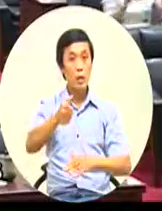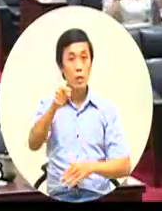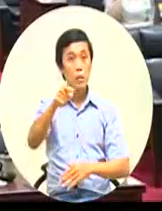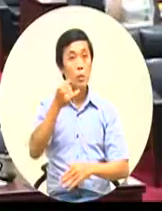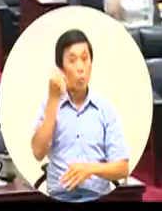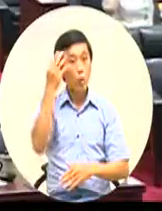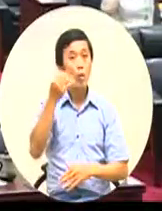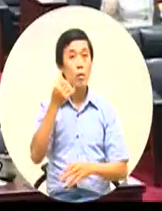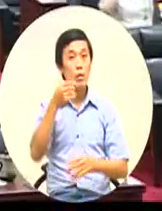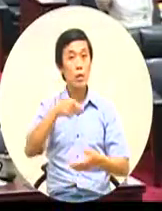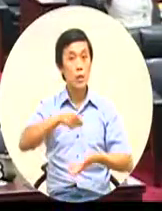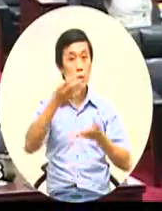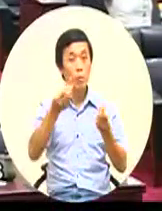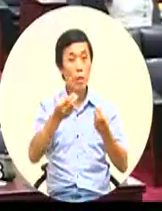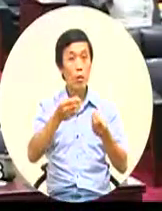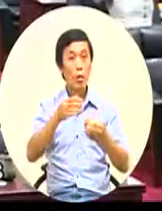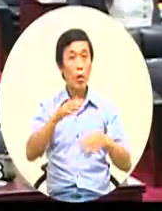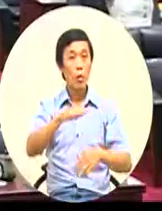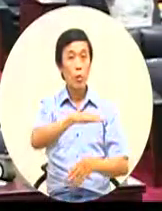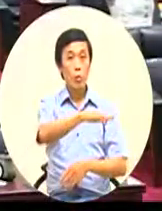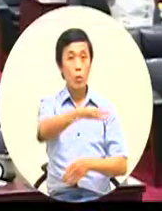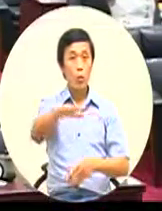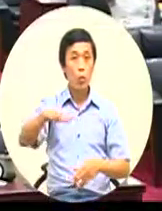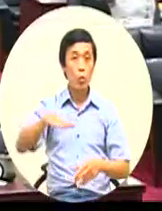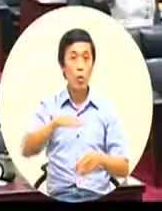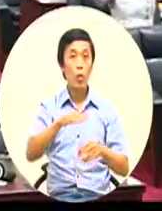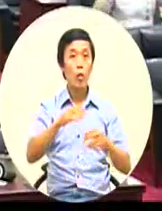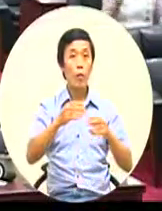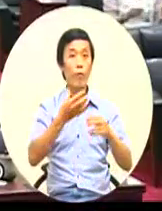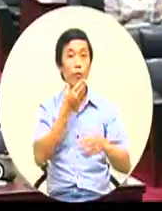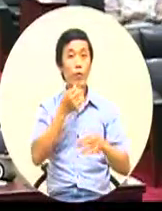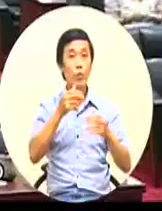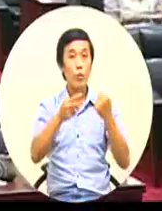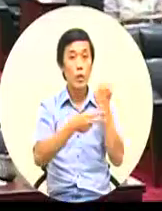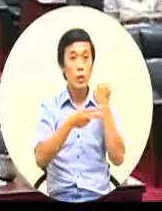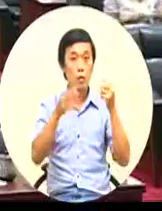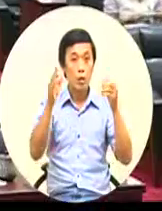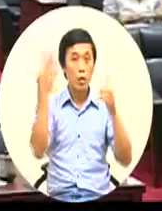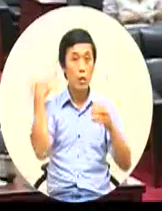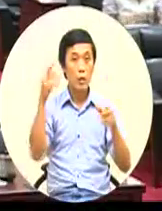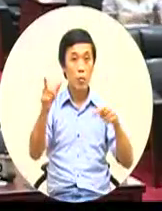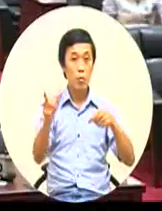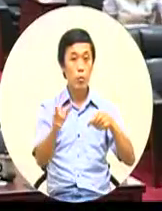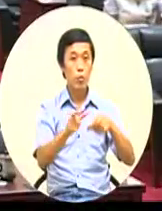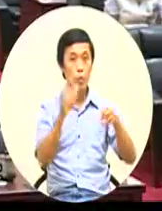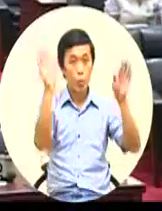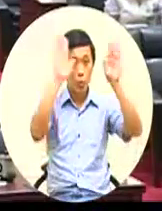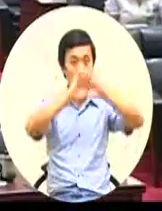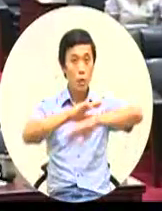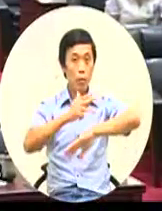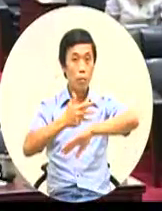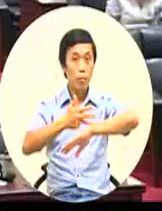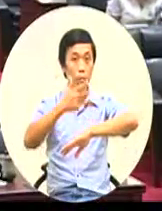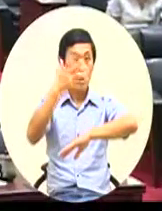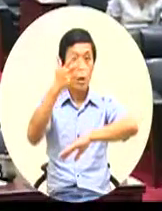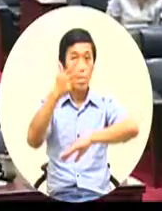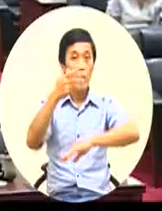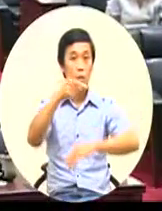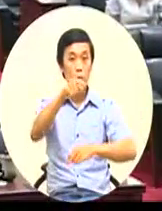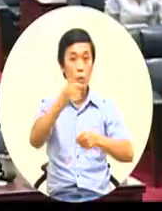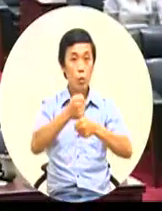里在这一次的淹水的时候，晚上8点钟的时候，我们的人就逃之夭